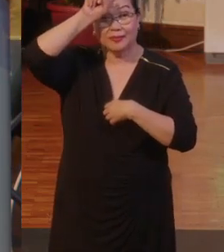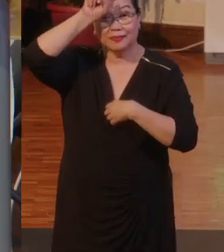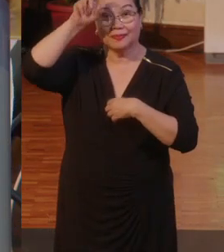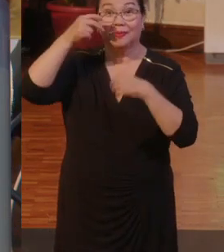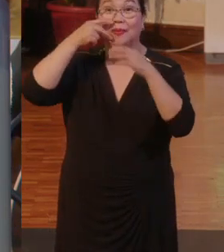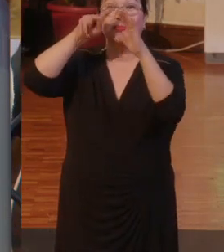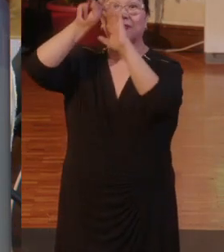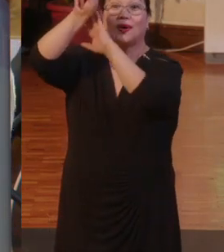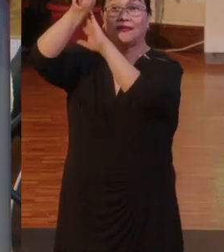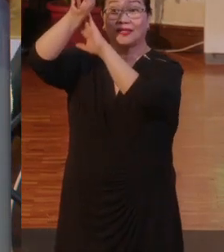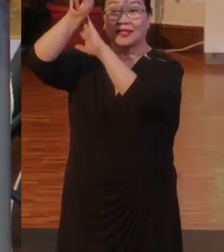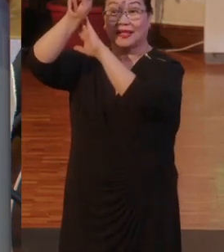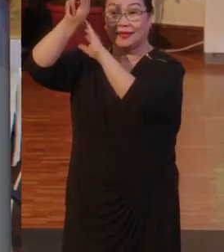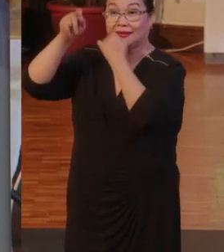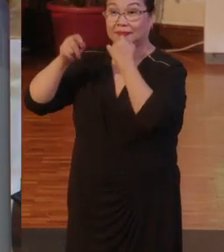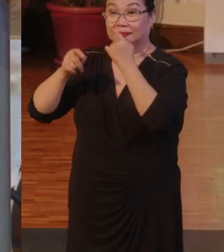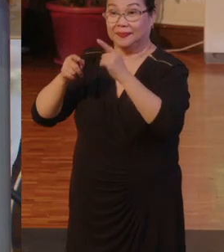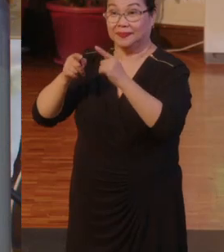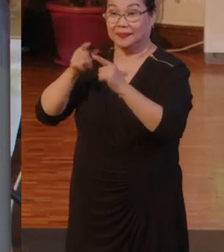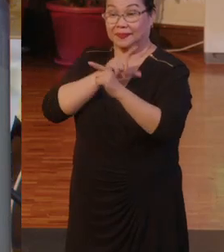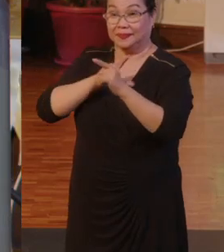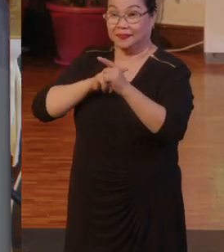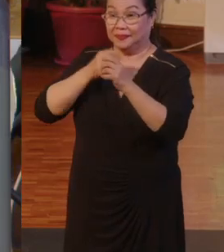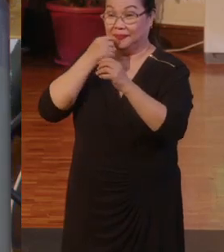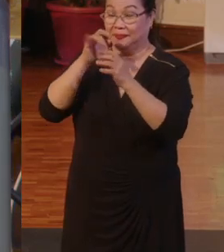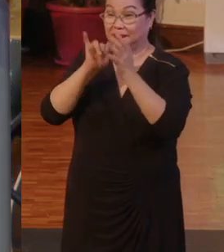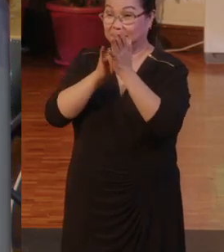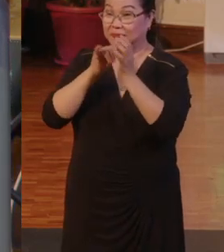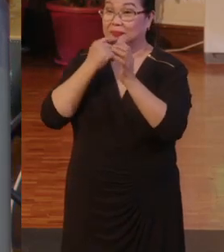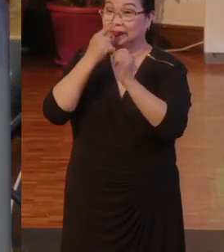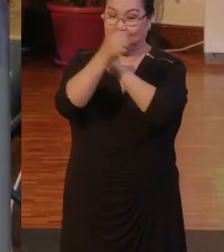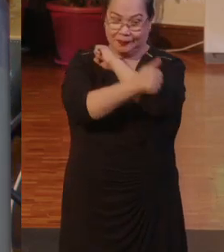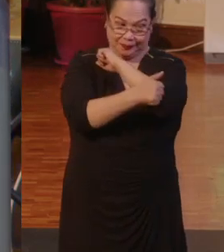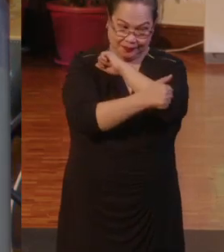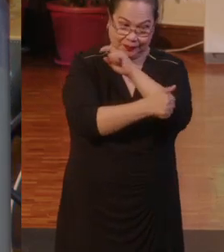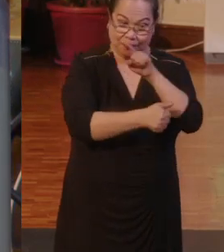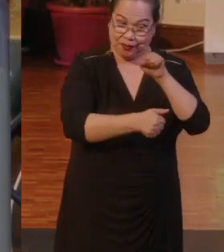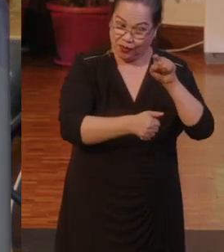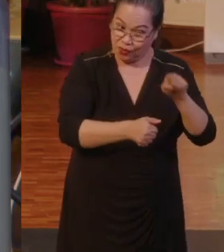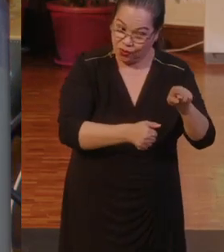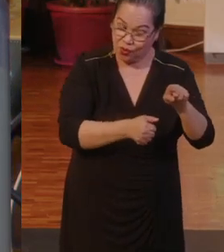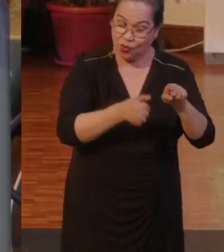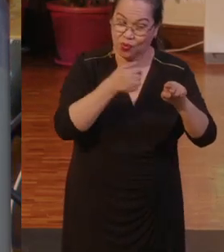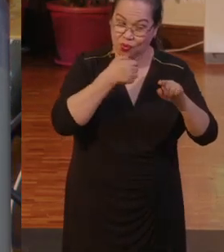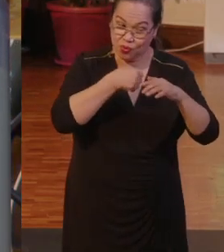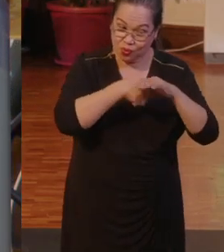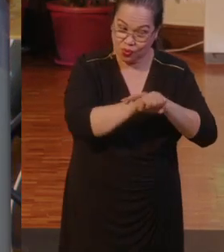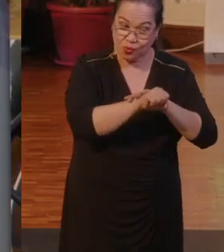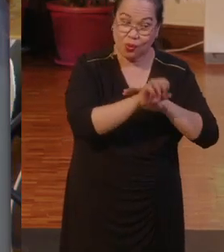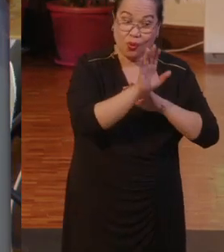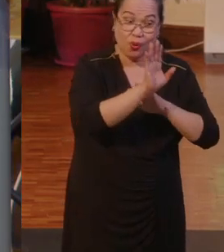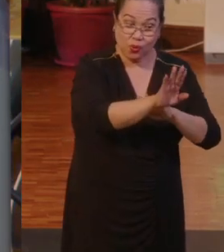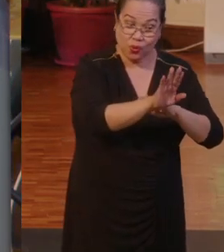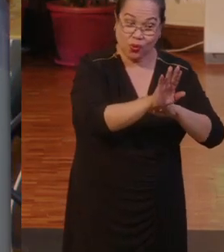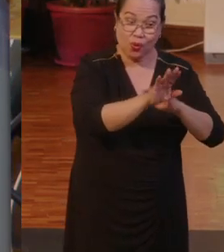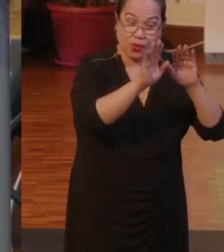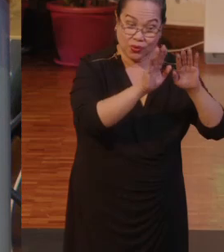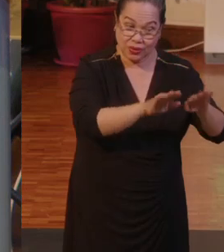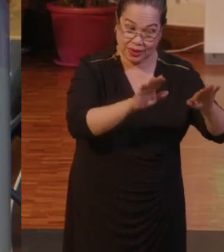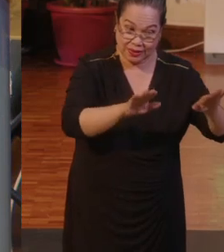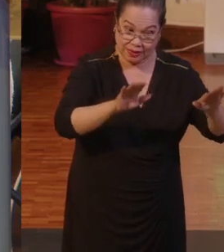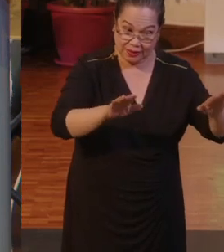binigay ng ating Panginoong Diyos kay Abraham, na siya ay ang kanyang mga ninuno